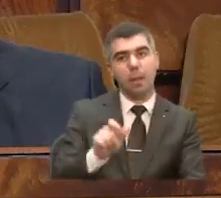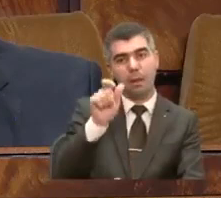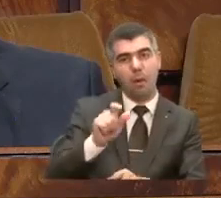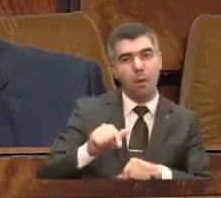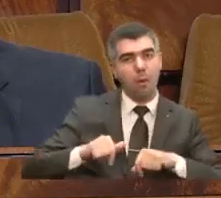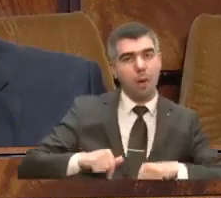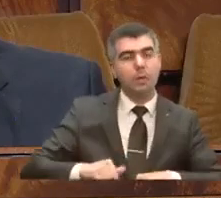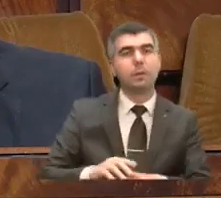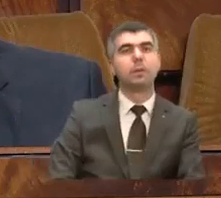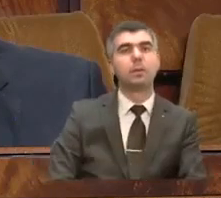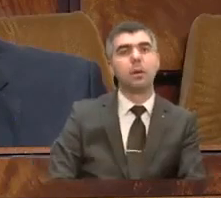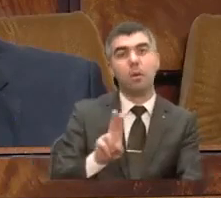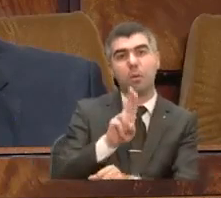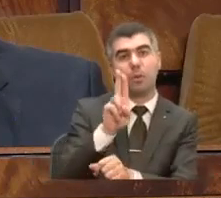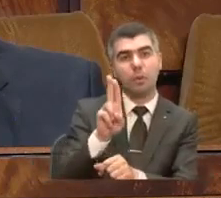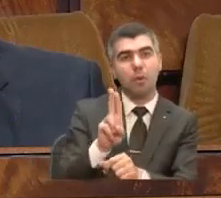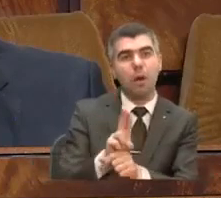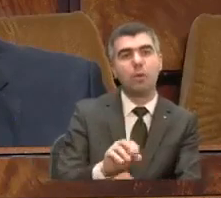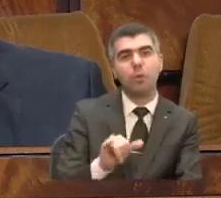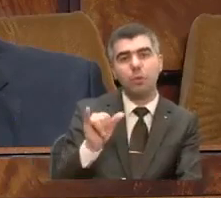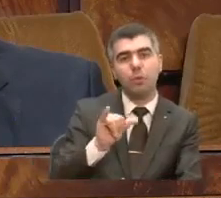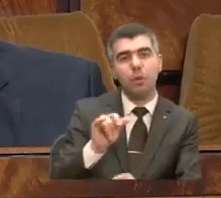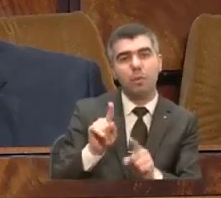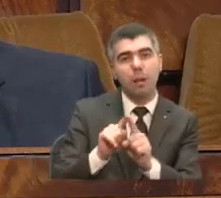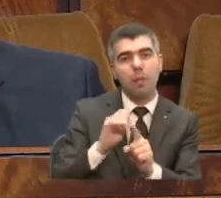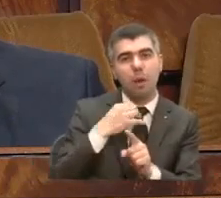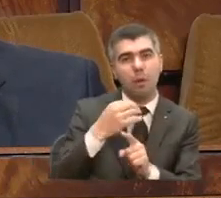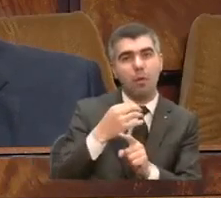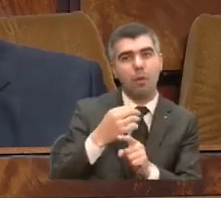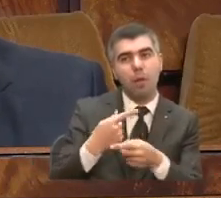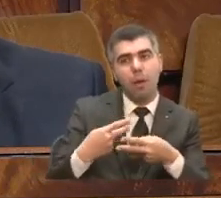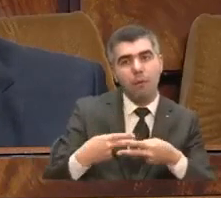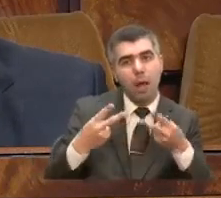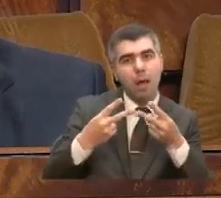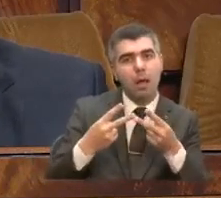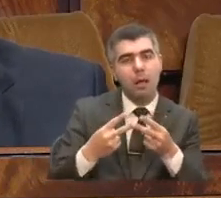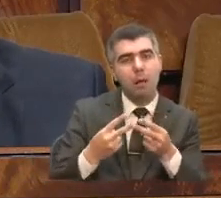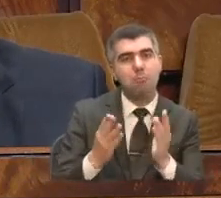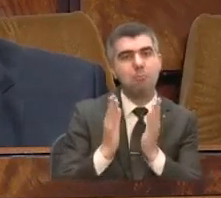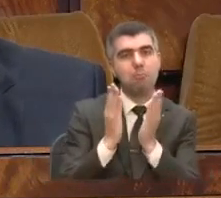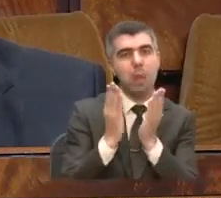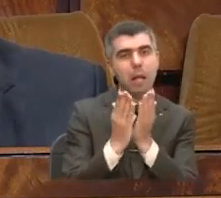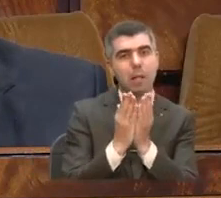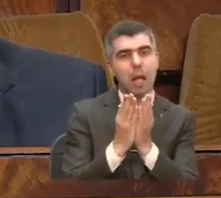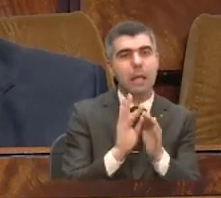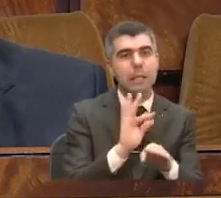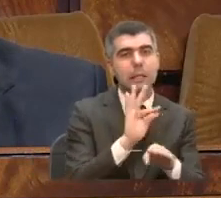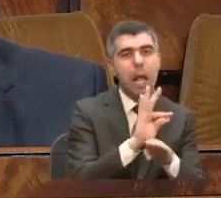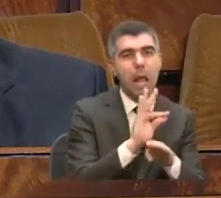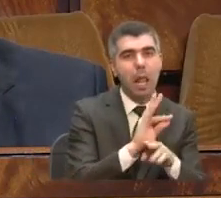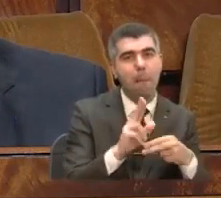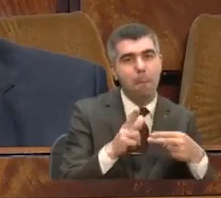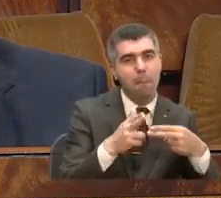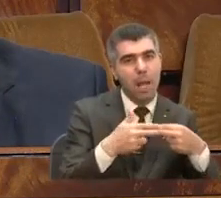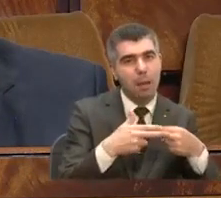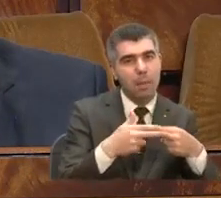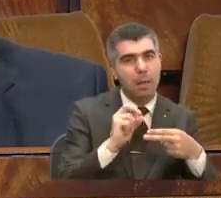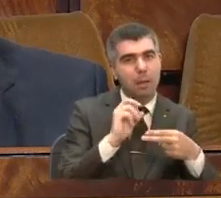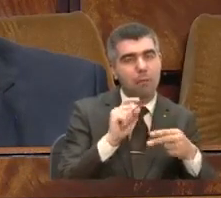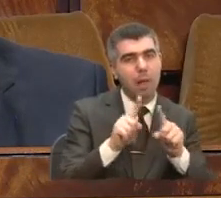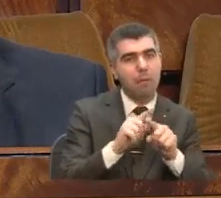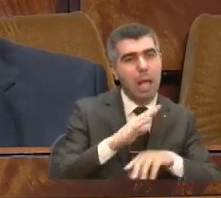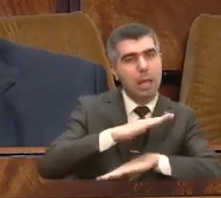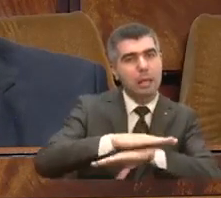المحترم، سؤالنا حول تسوية وضعية مؤسسات تعليم السياقة الخاضعة